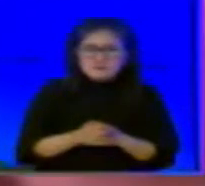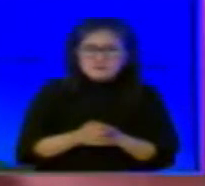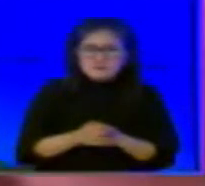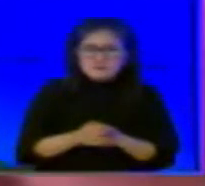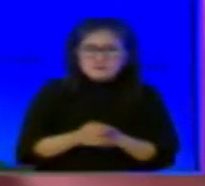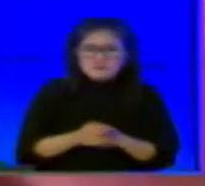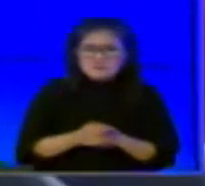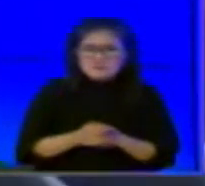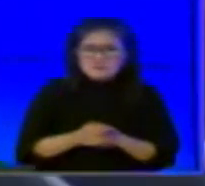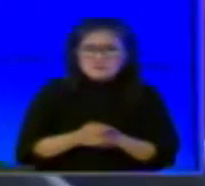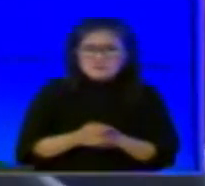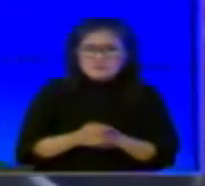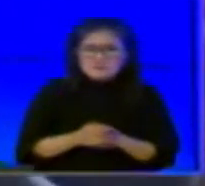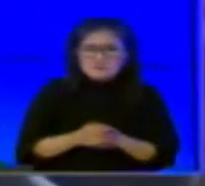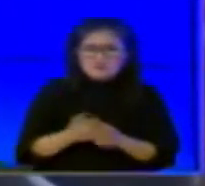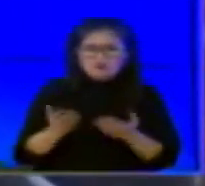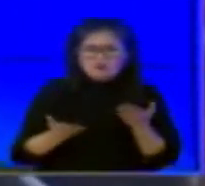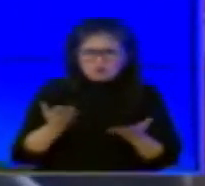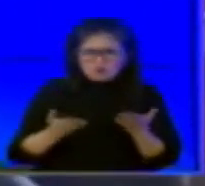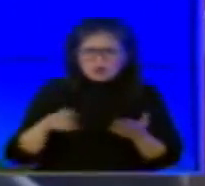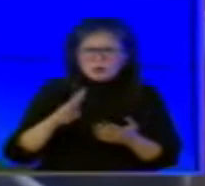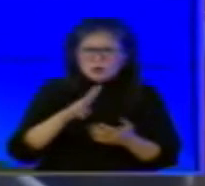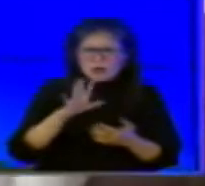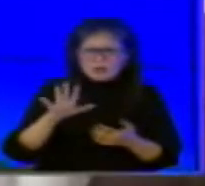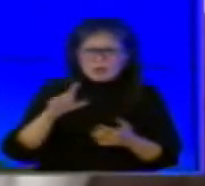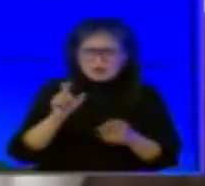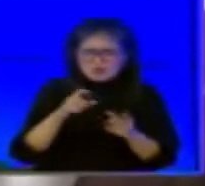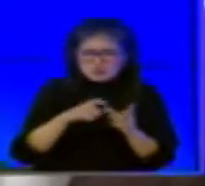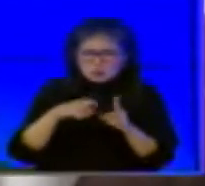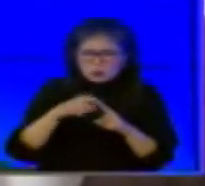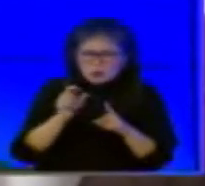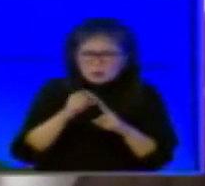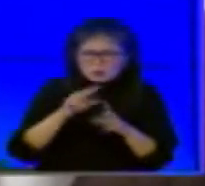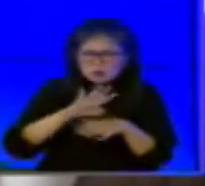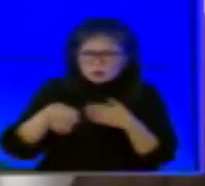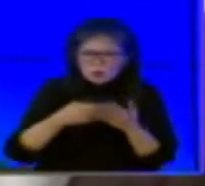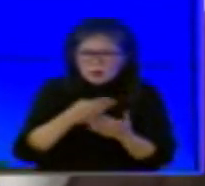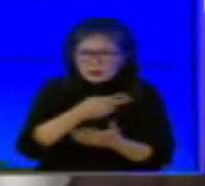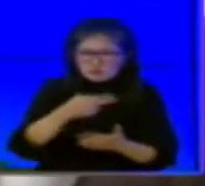Pentahbisan ini juga dihadiri 25 uskup dari seluruh Indonesia dan juga ribuan umat.